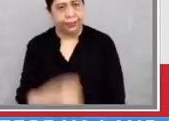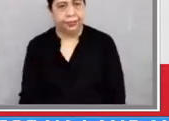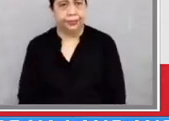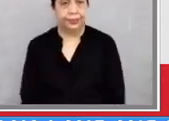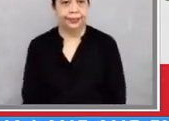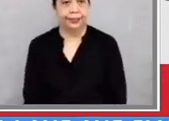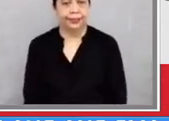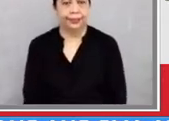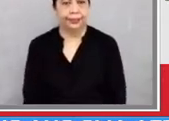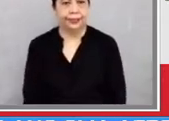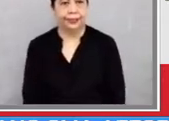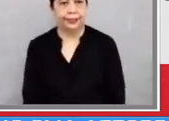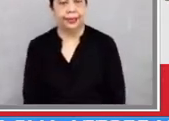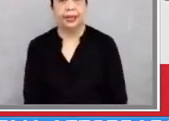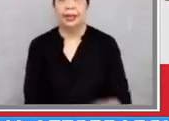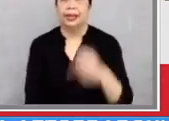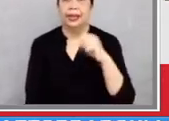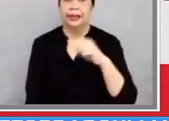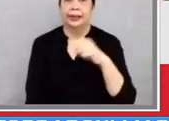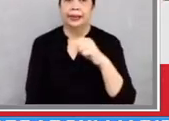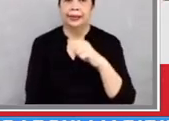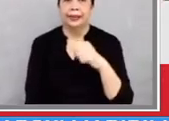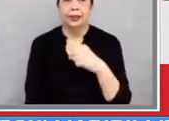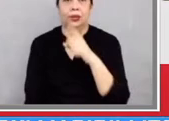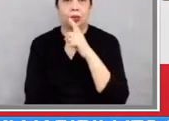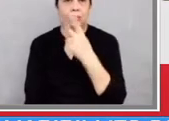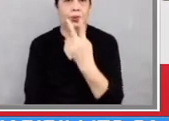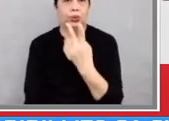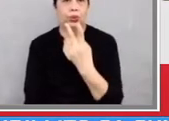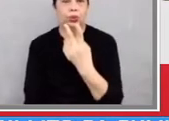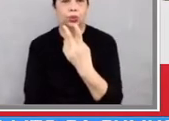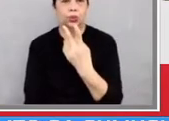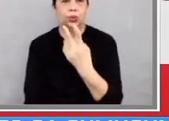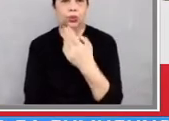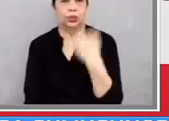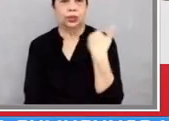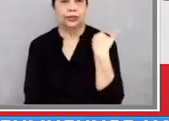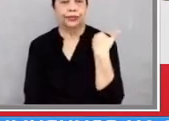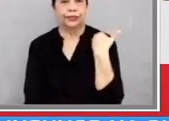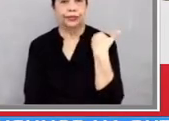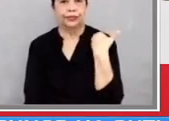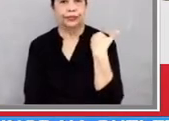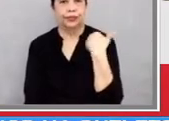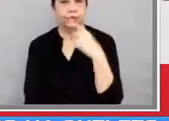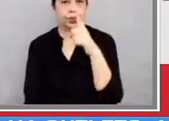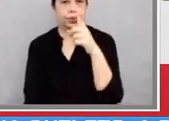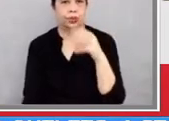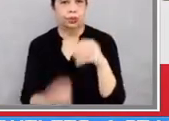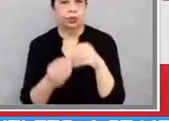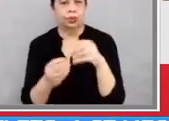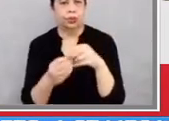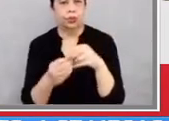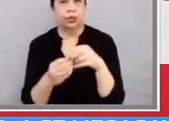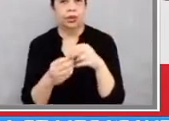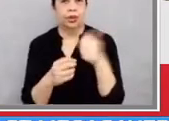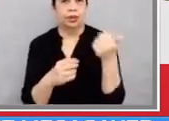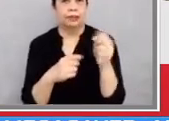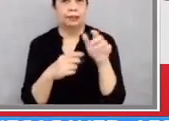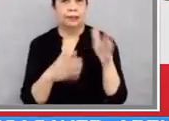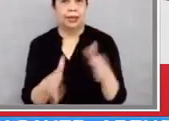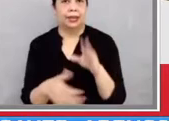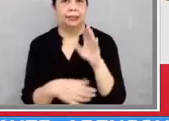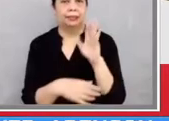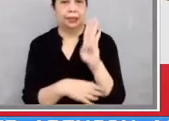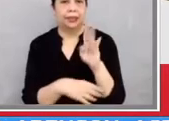Yes, Rafi, ano, actually, dalawa yung aming ano dito. Meron pa kaming isang plan B dito. As of now, ginagamit namin